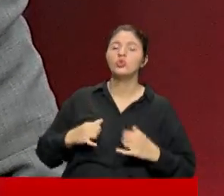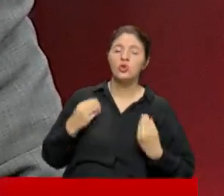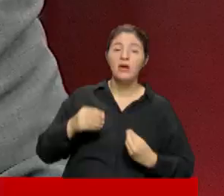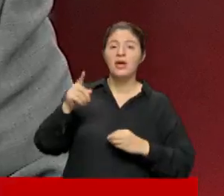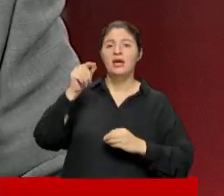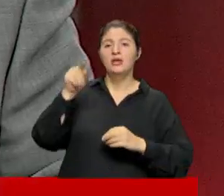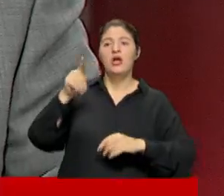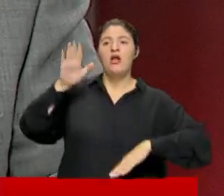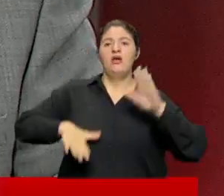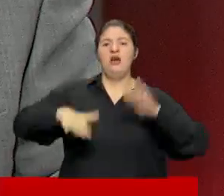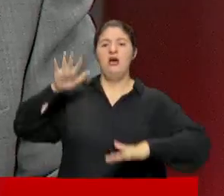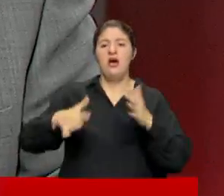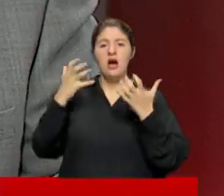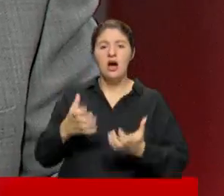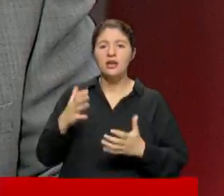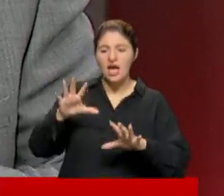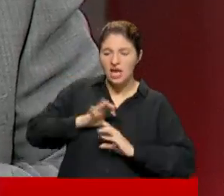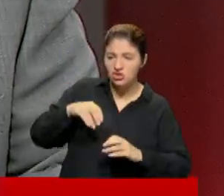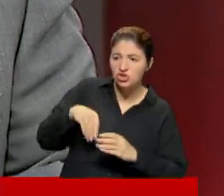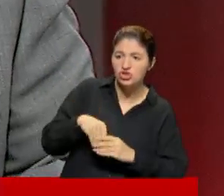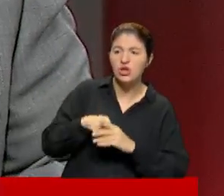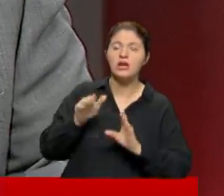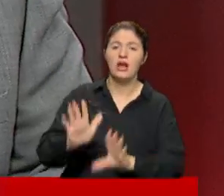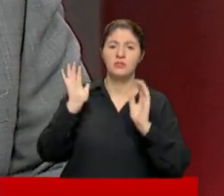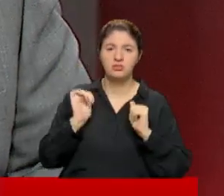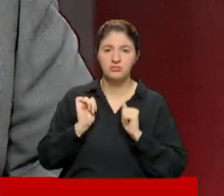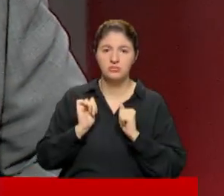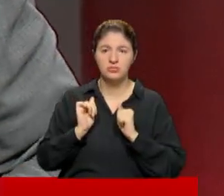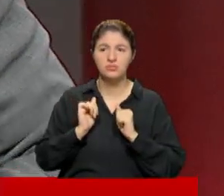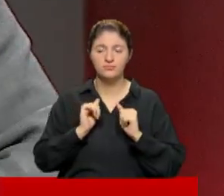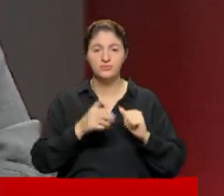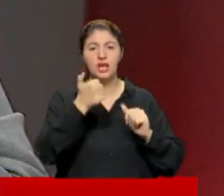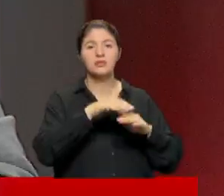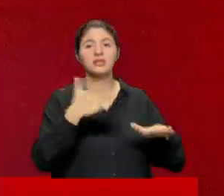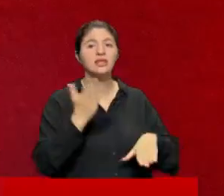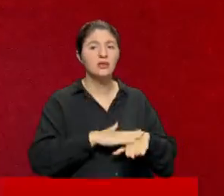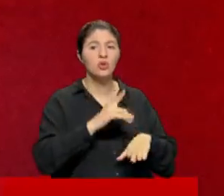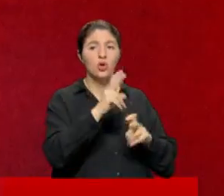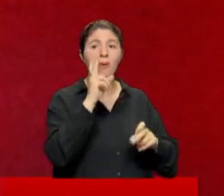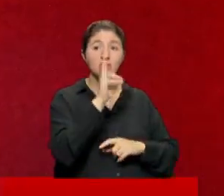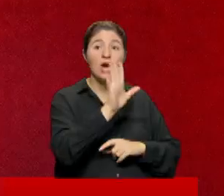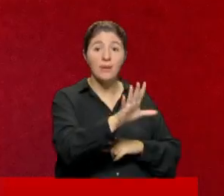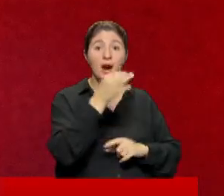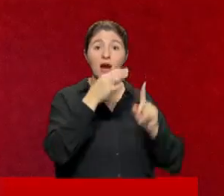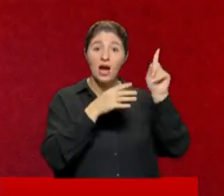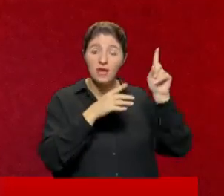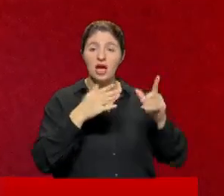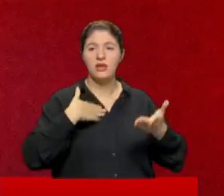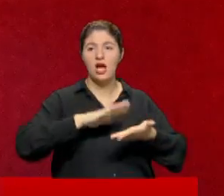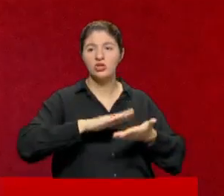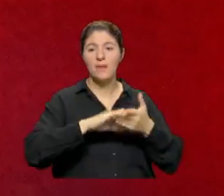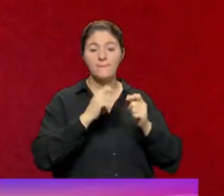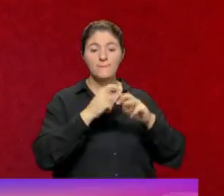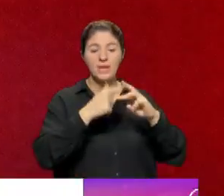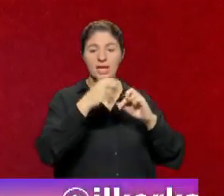ve bunların propagandasının etkisinin altında kalmasınlar Eee altılı masa Ne yapacak o konuya geçeceğiz yalnız Ankara'da arkadaşımız